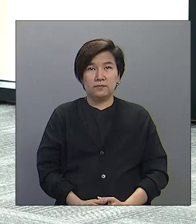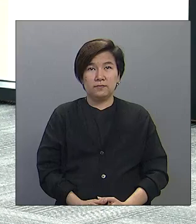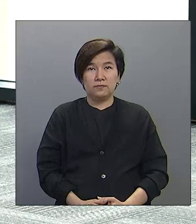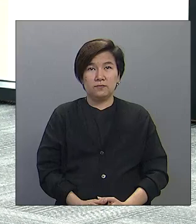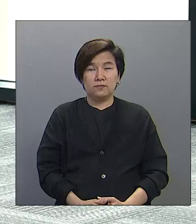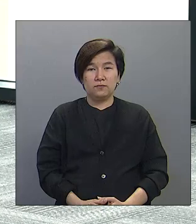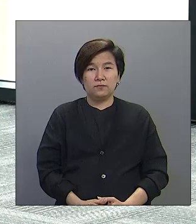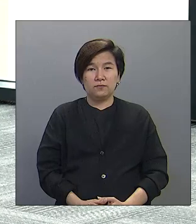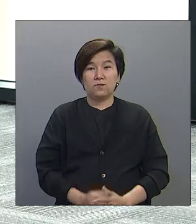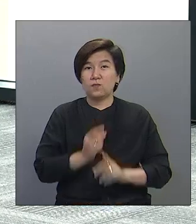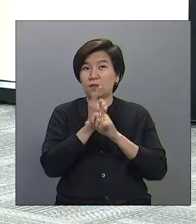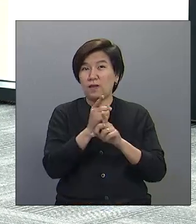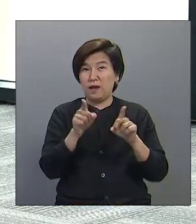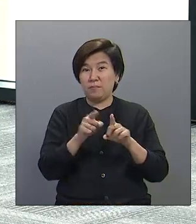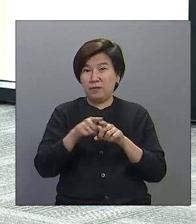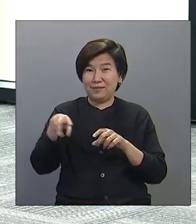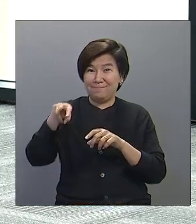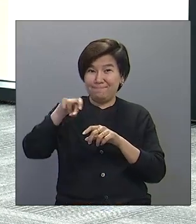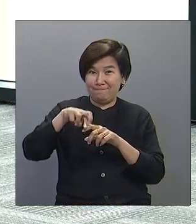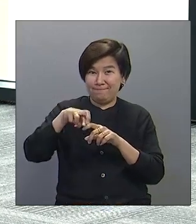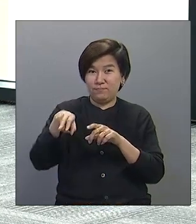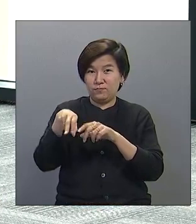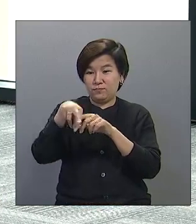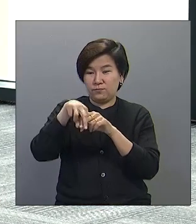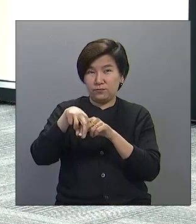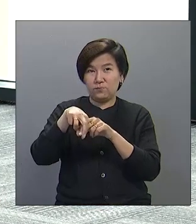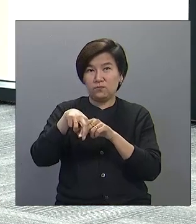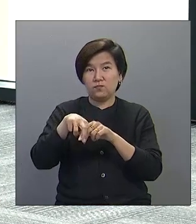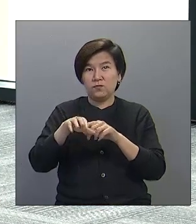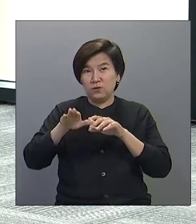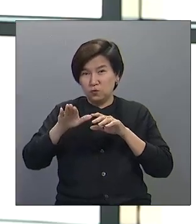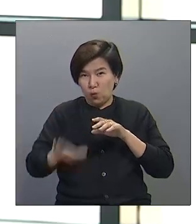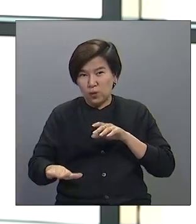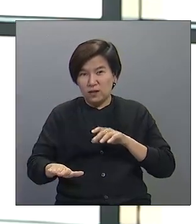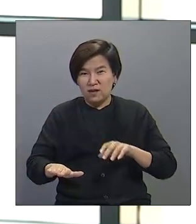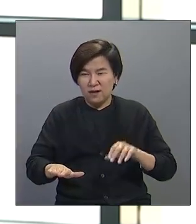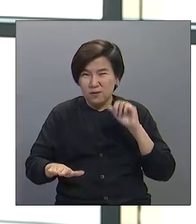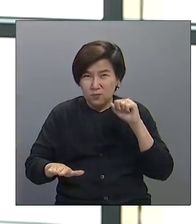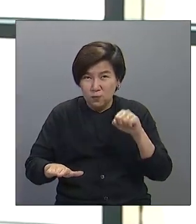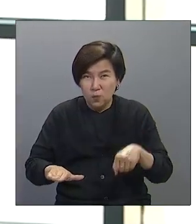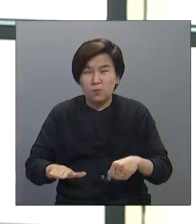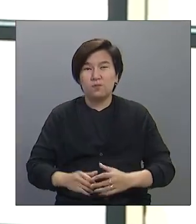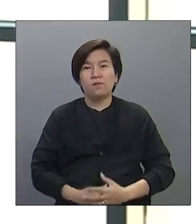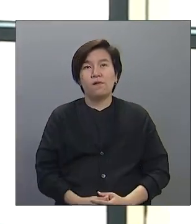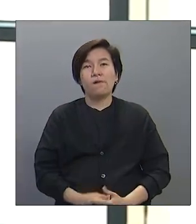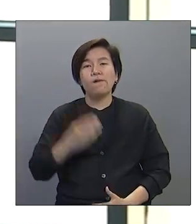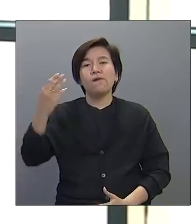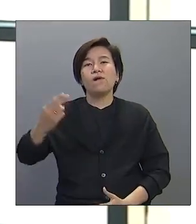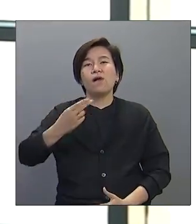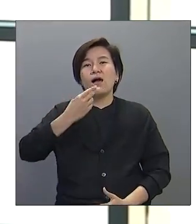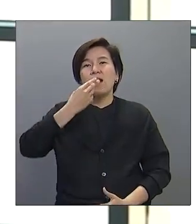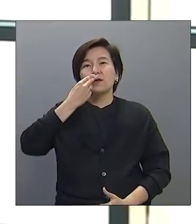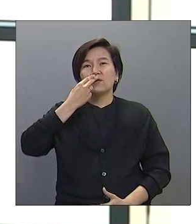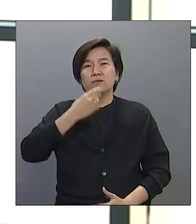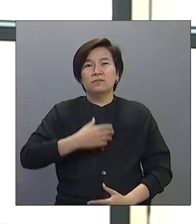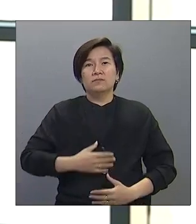ยกขึ้นมาพาดไว้ที่ขาขวาพยายามกดหัวเข่าซ้ายลงนะคะ หลังตรงไว้ก่อนหายใจเข้าทวนค่อยๆยกตัว